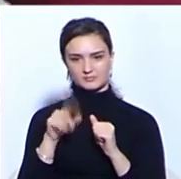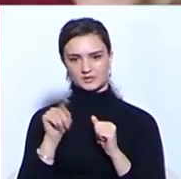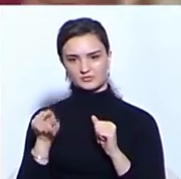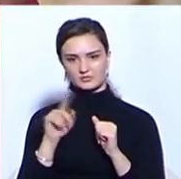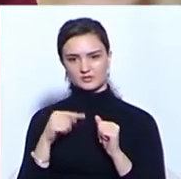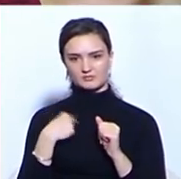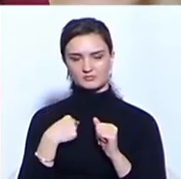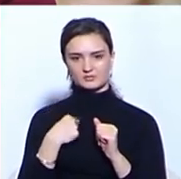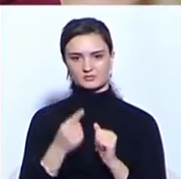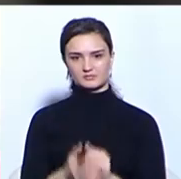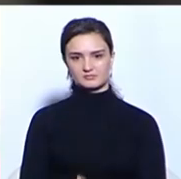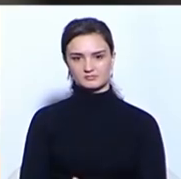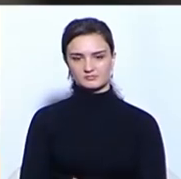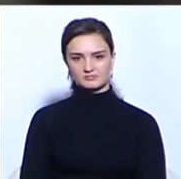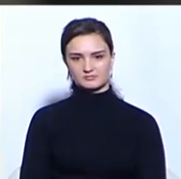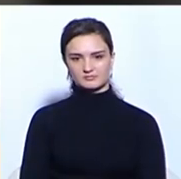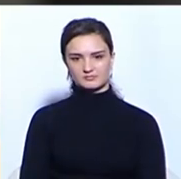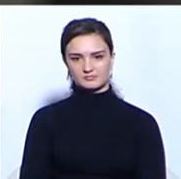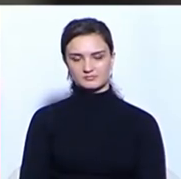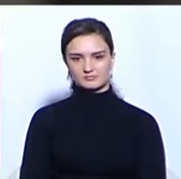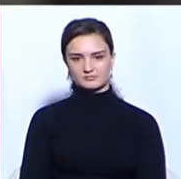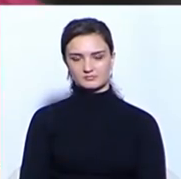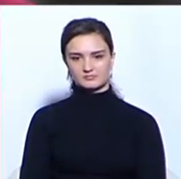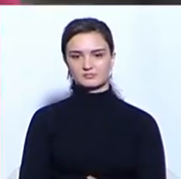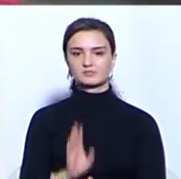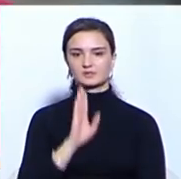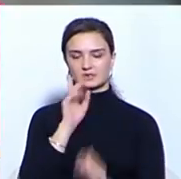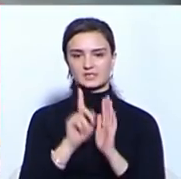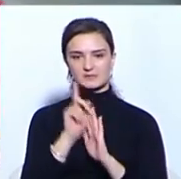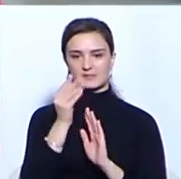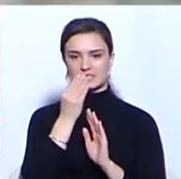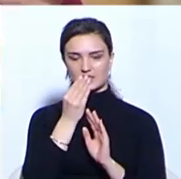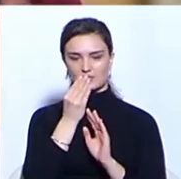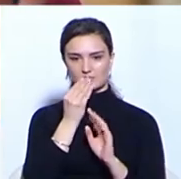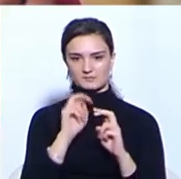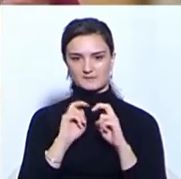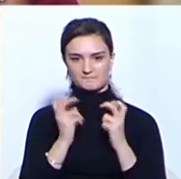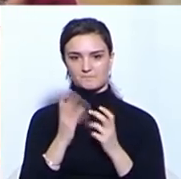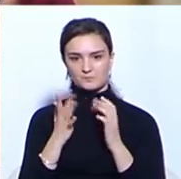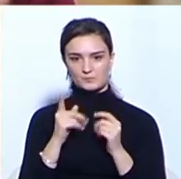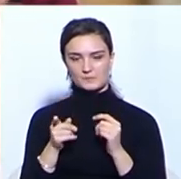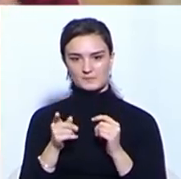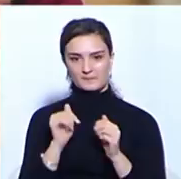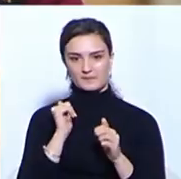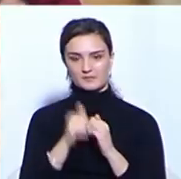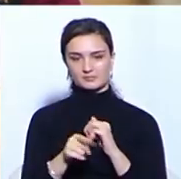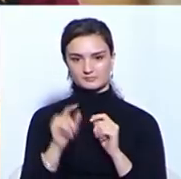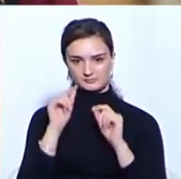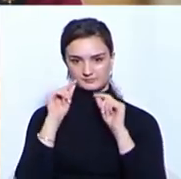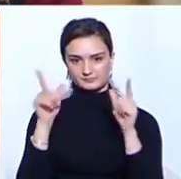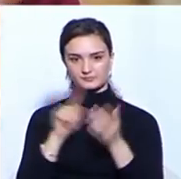ხან მე. დაი. ვილა იწება საუზმით. იმ შემთხვევაში თუ დამასწრო